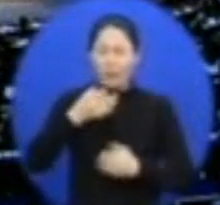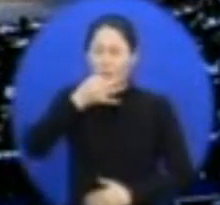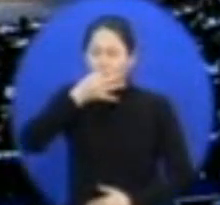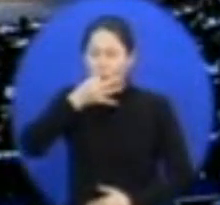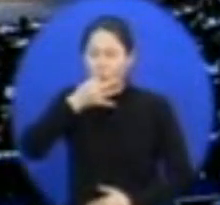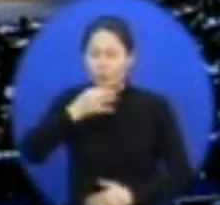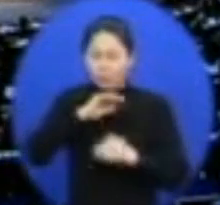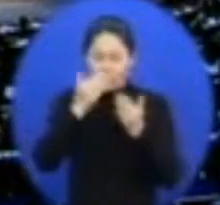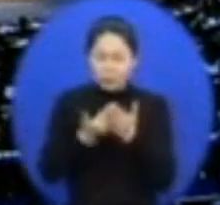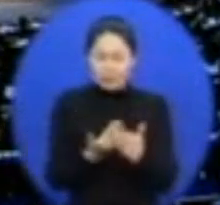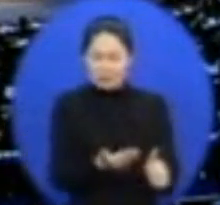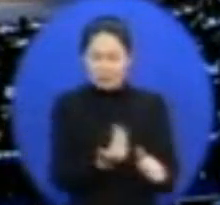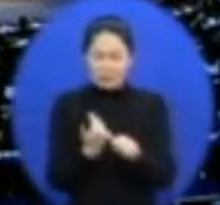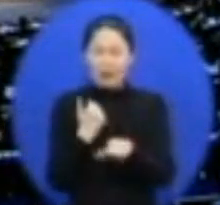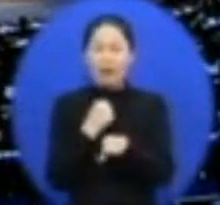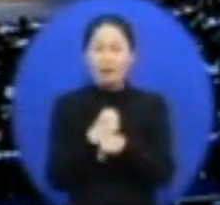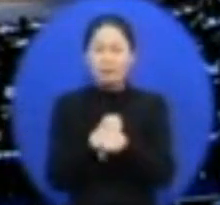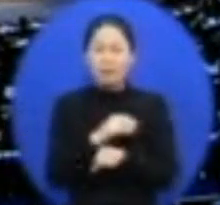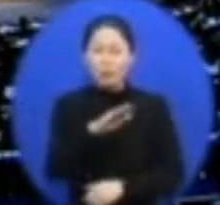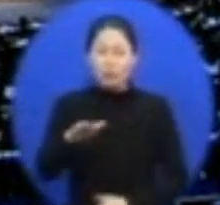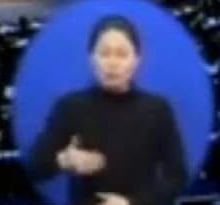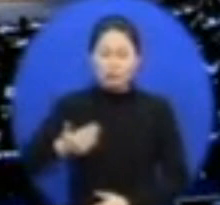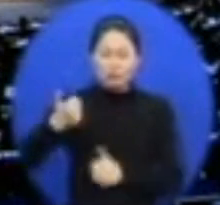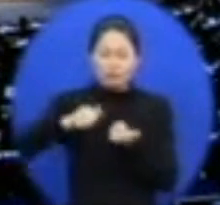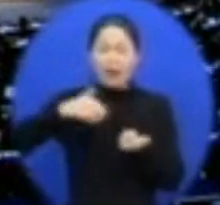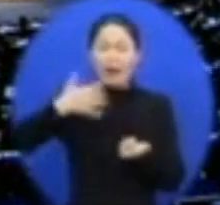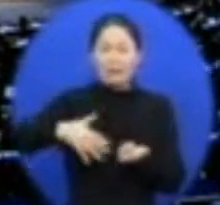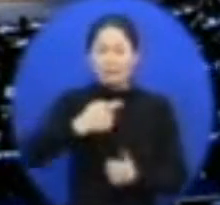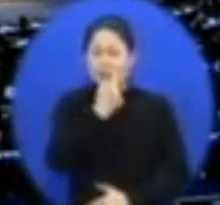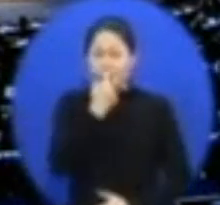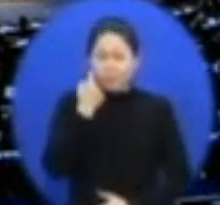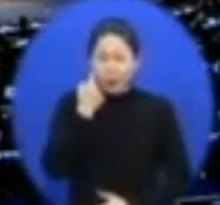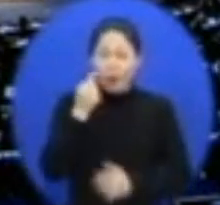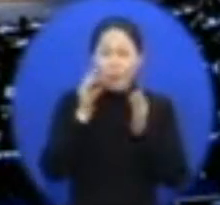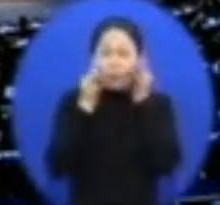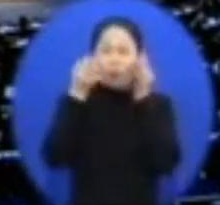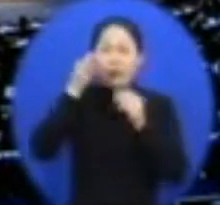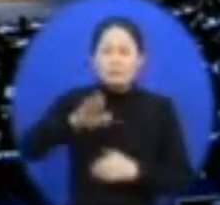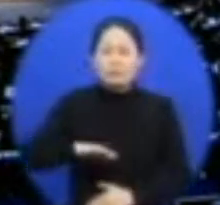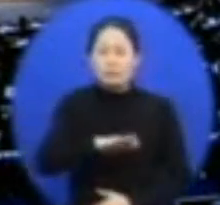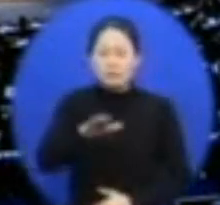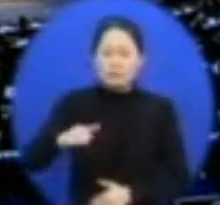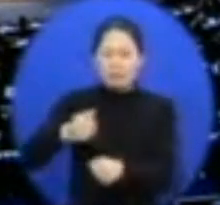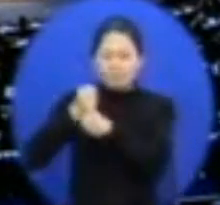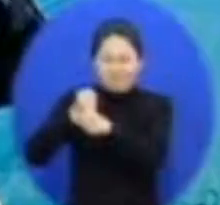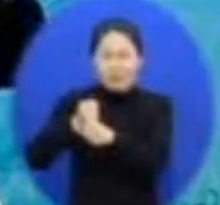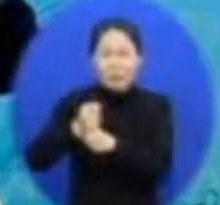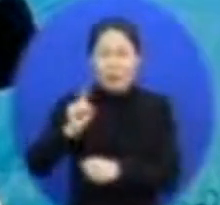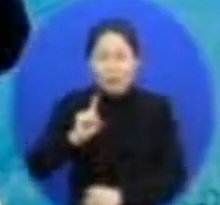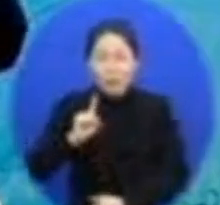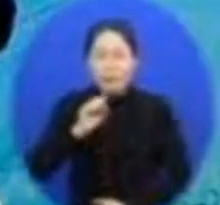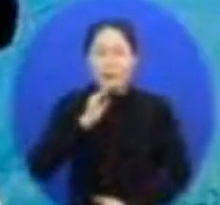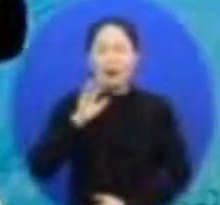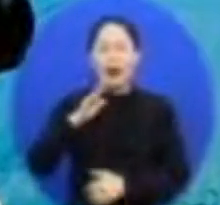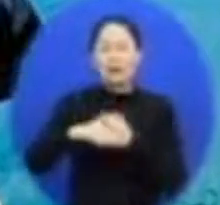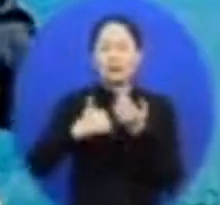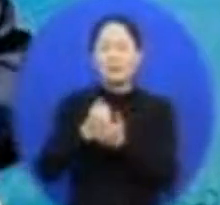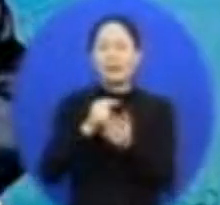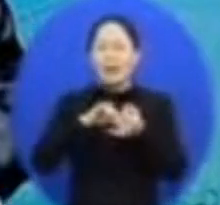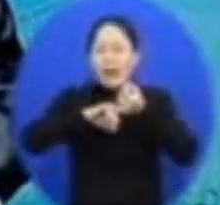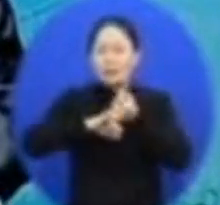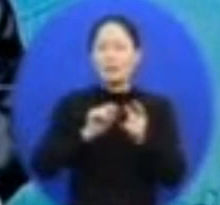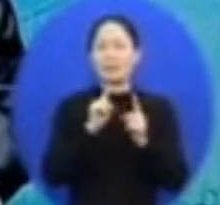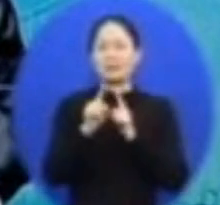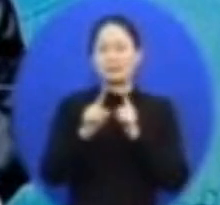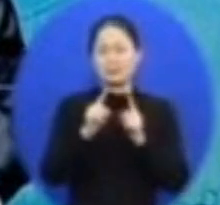존 해서 여러분의 안 죽었다고 증명하려고 하지만 우리가 붙잡을 것은 하나님의 약속의 말씀인